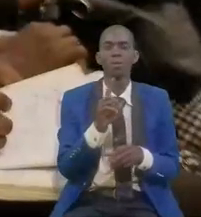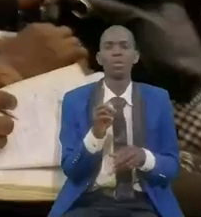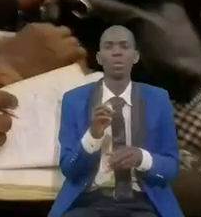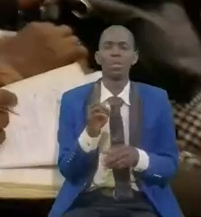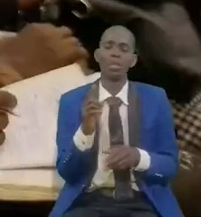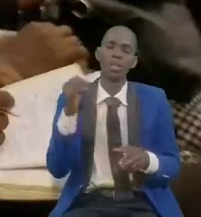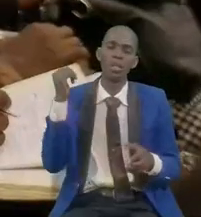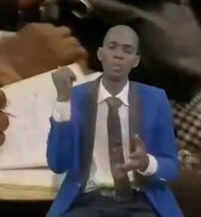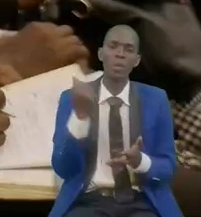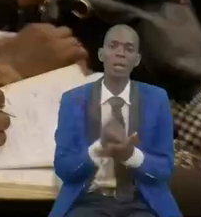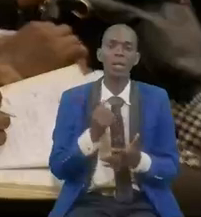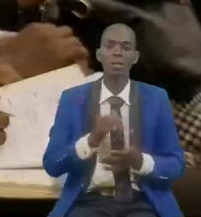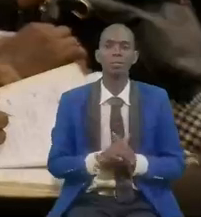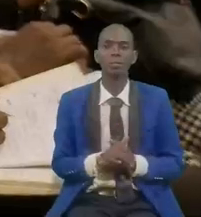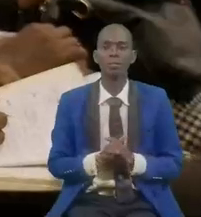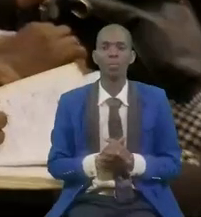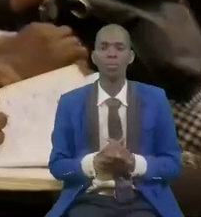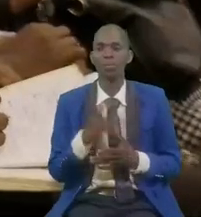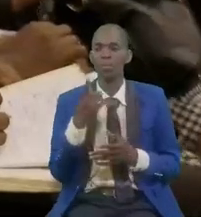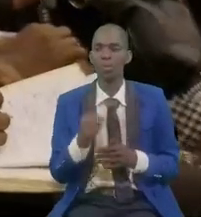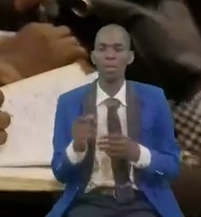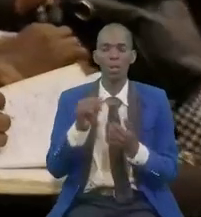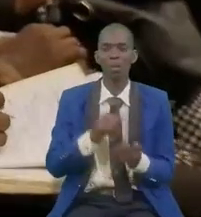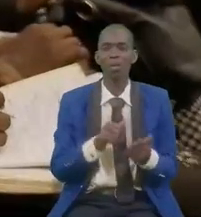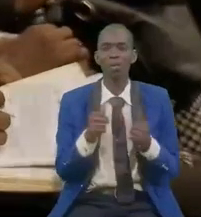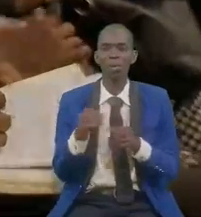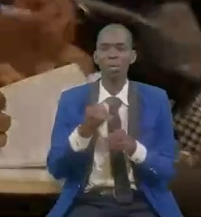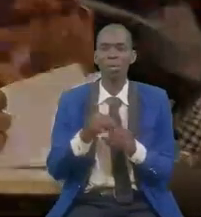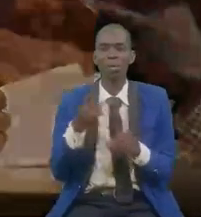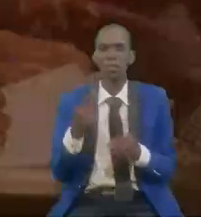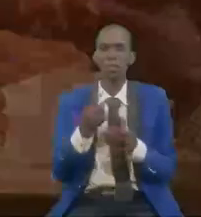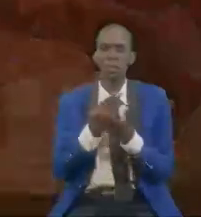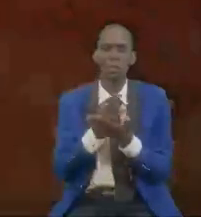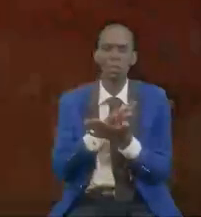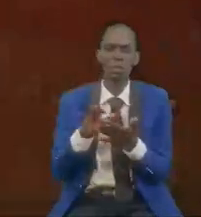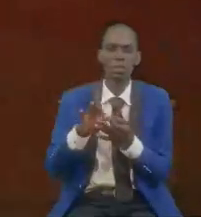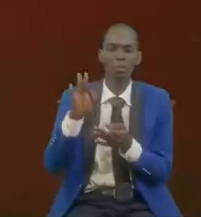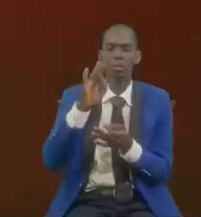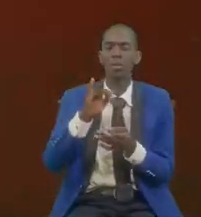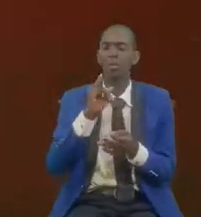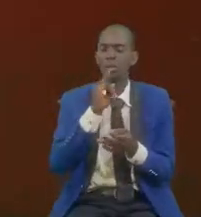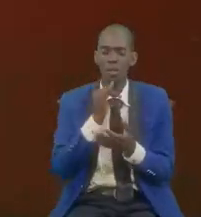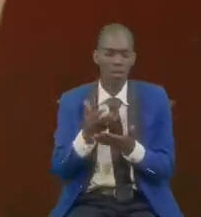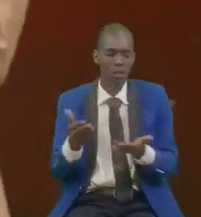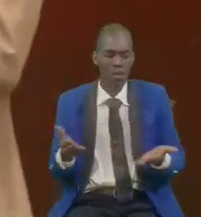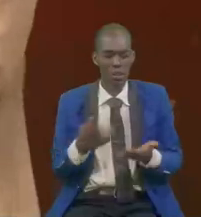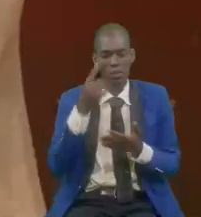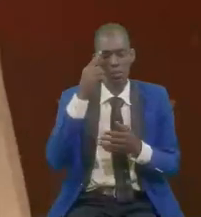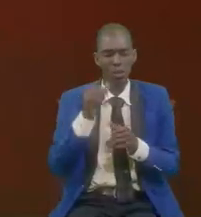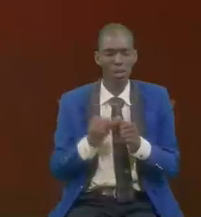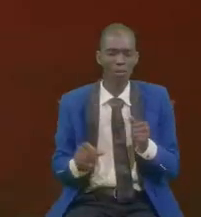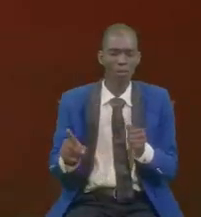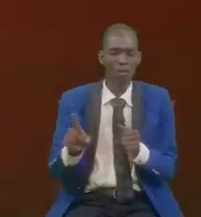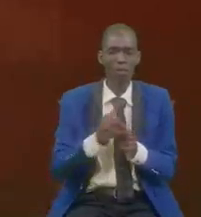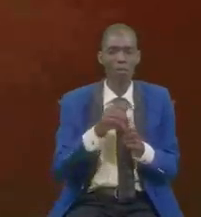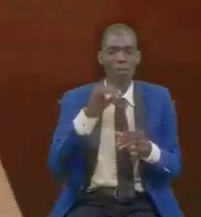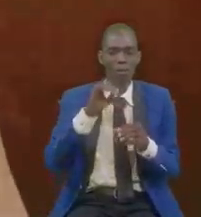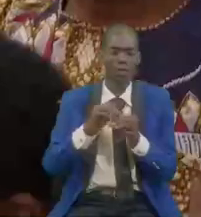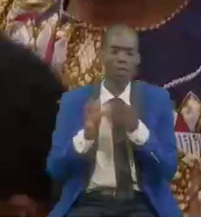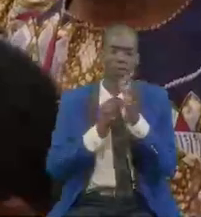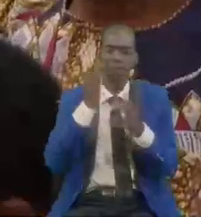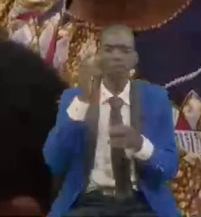Amen. Le baptême dans le Saint-Esprit disponible pour tout le monde au nom